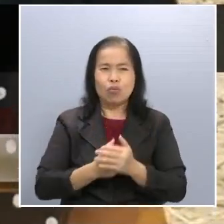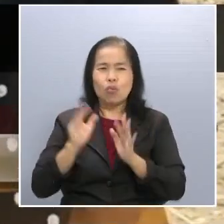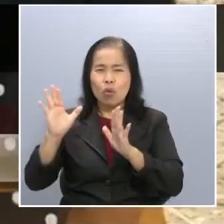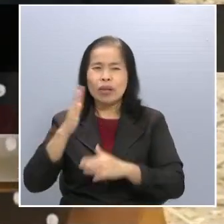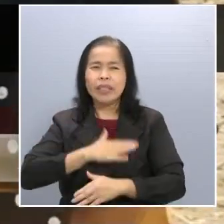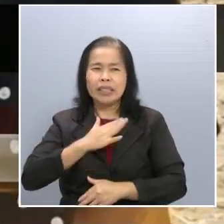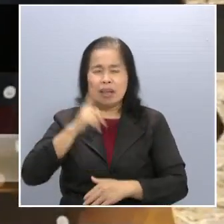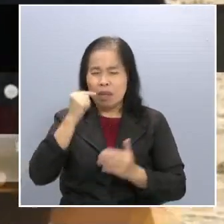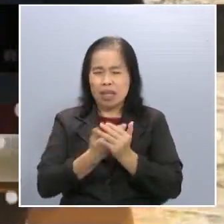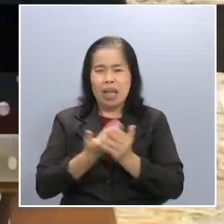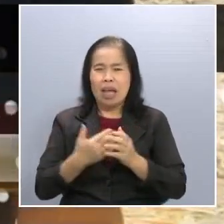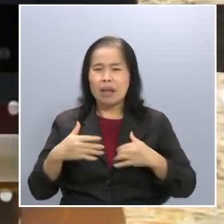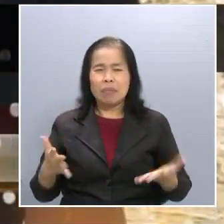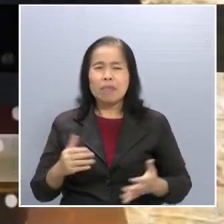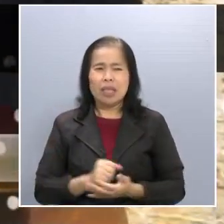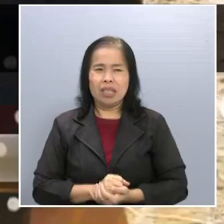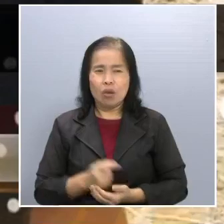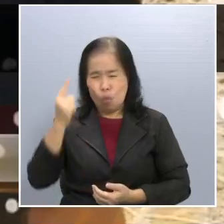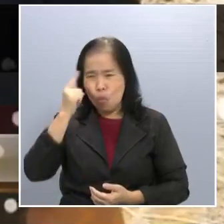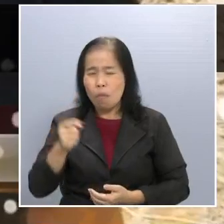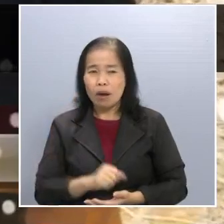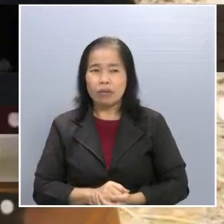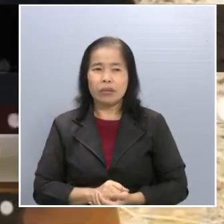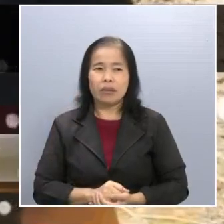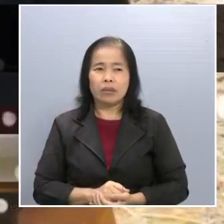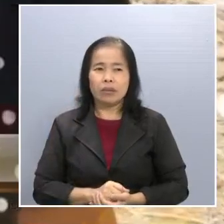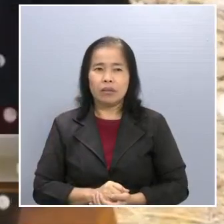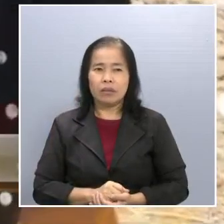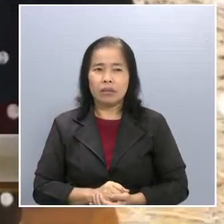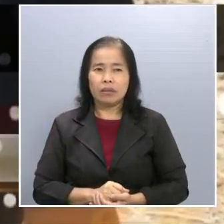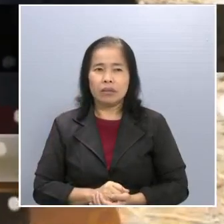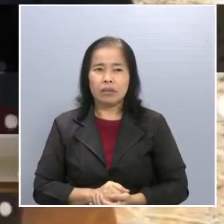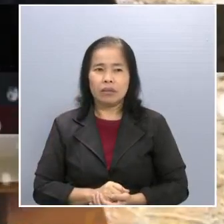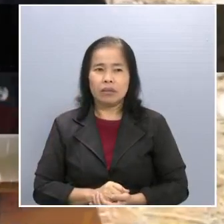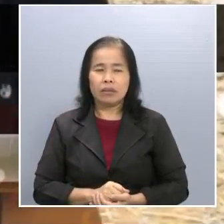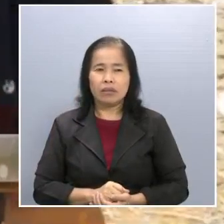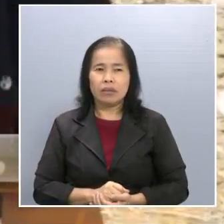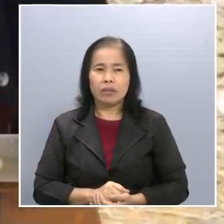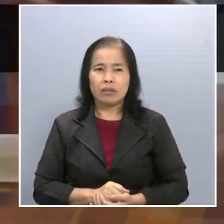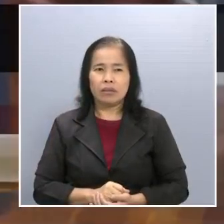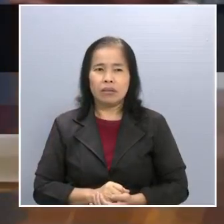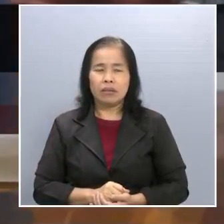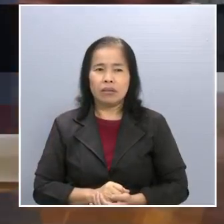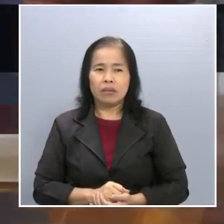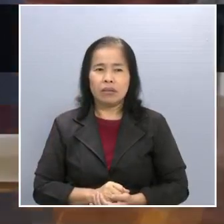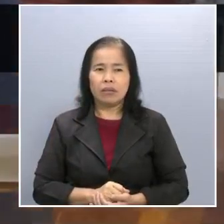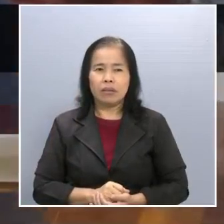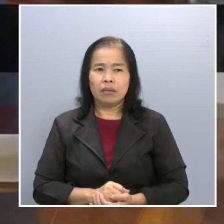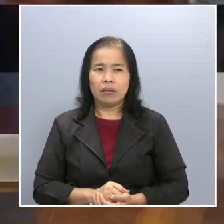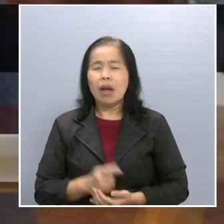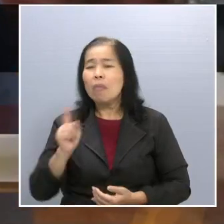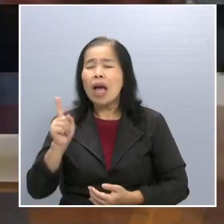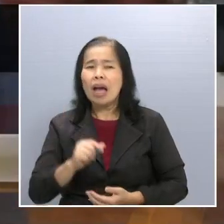อยู่แม่กับบ่มีคือเบา ๆฮัลโหล เออนั่นเบาแล้วสัน สัน แม่กำลังเ